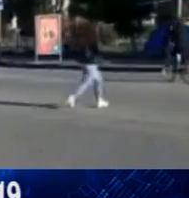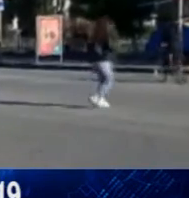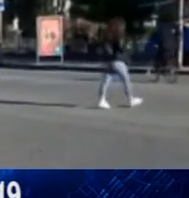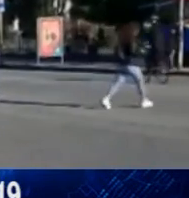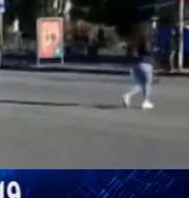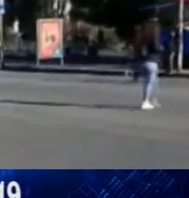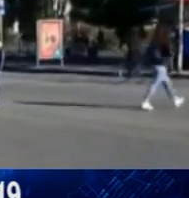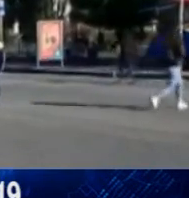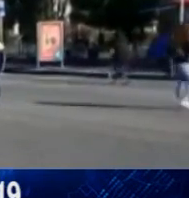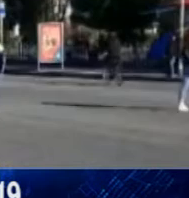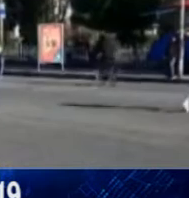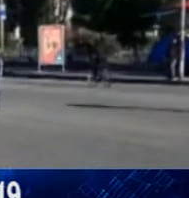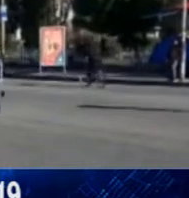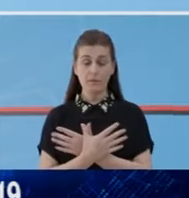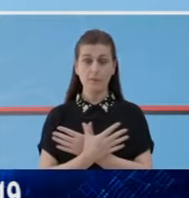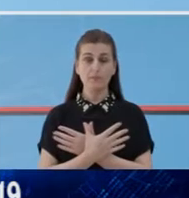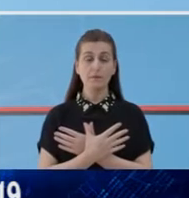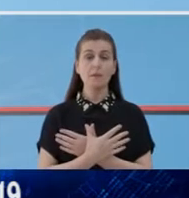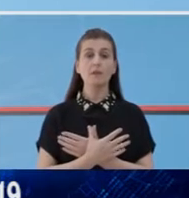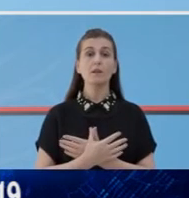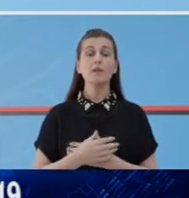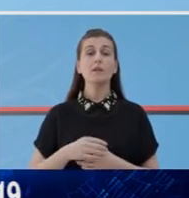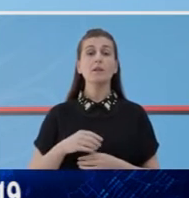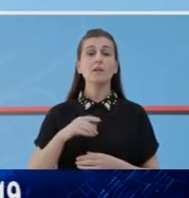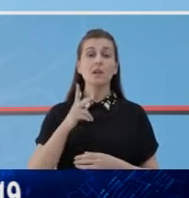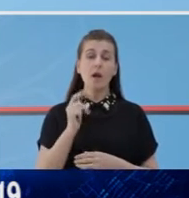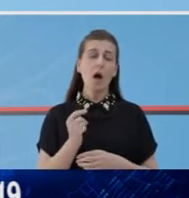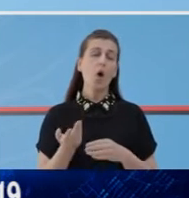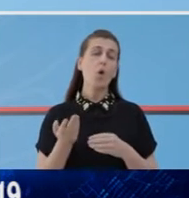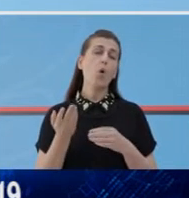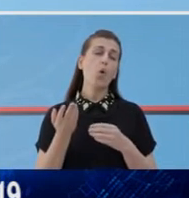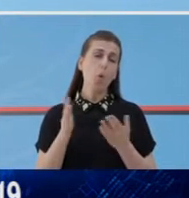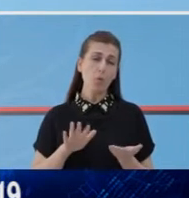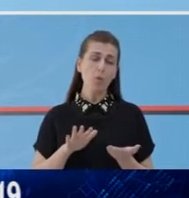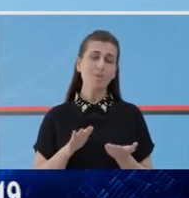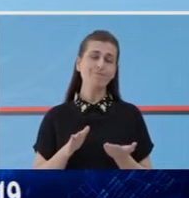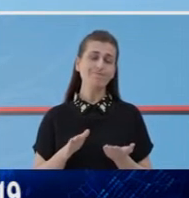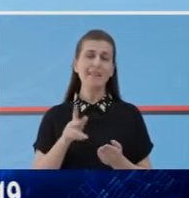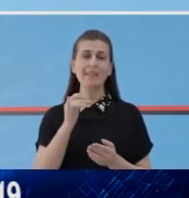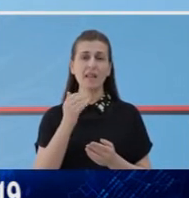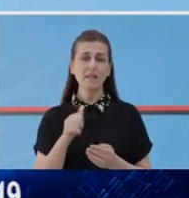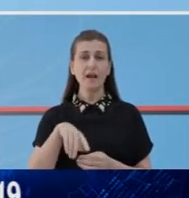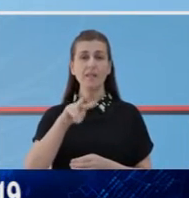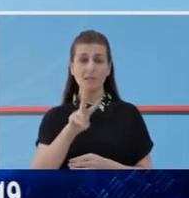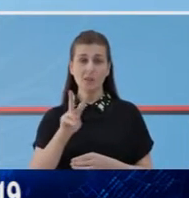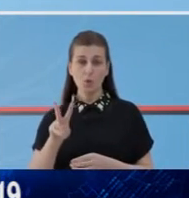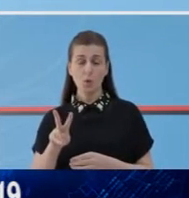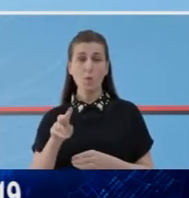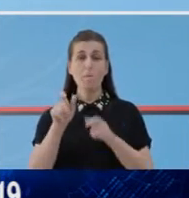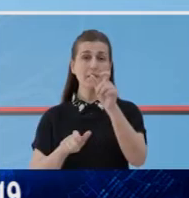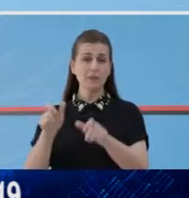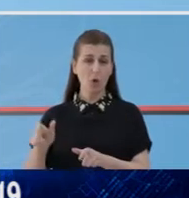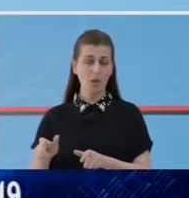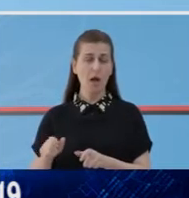tjera të prekura deri më tani. Bëhet me dije se janë testuar 2989 raste të dyshuara dhe prej tyre